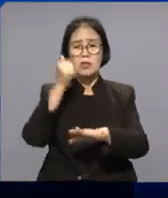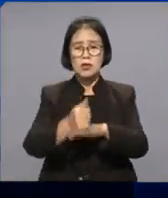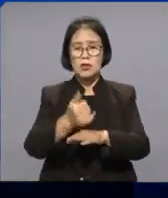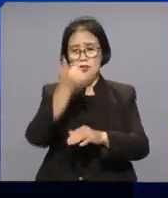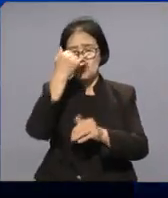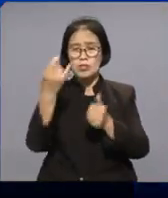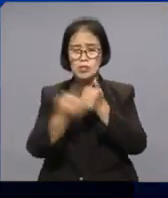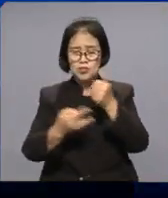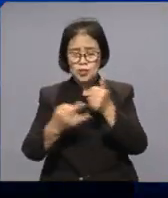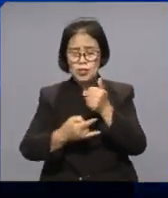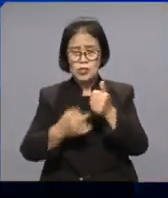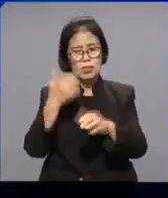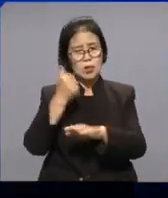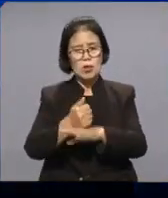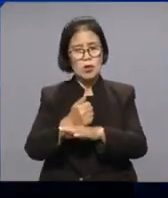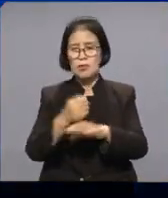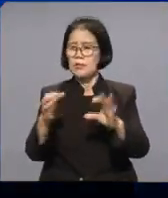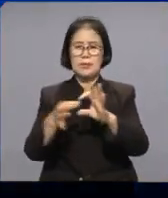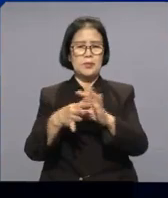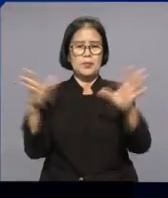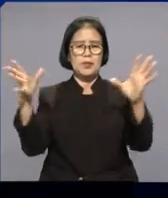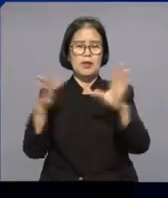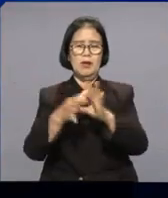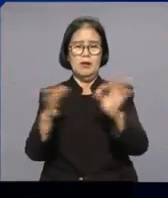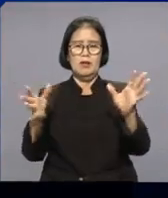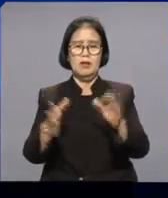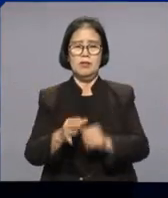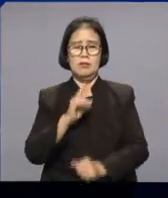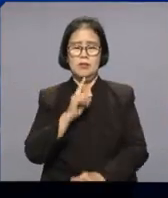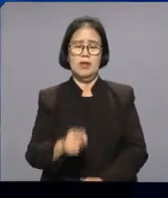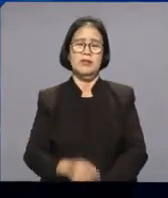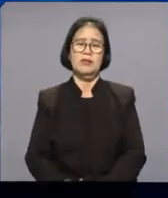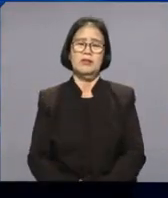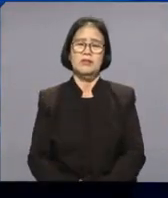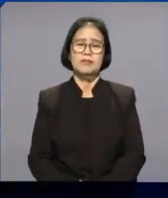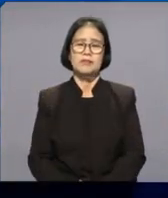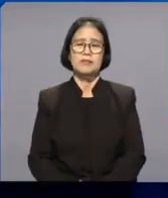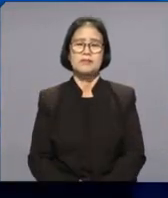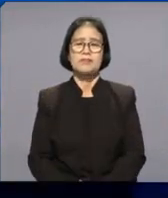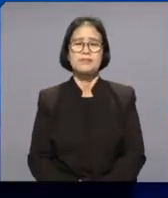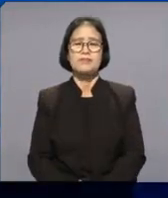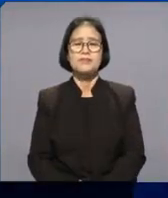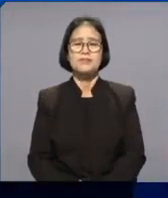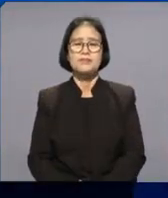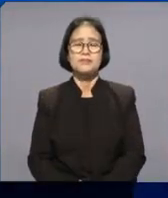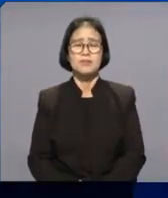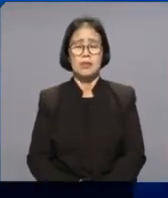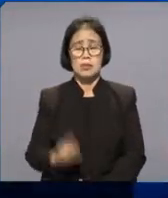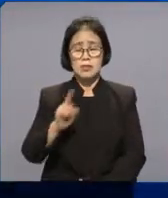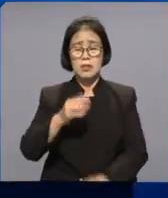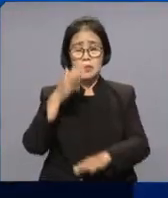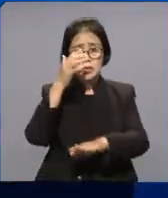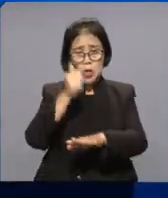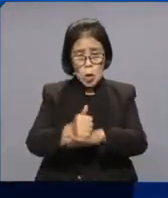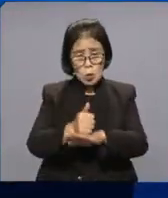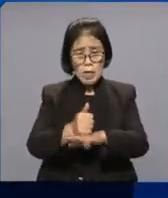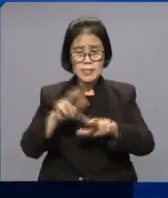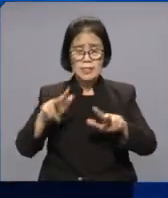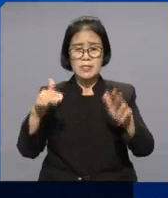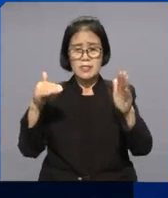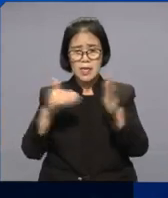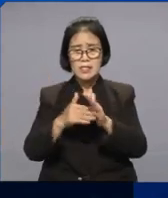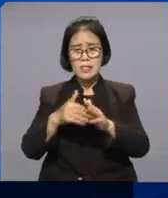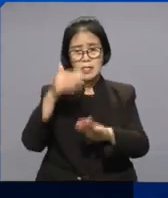윤리위 결과와는 아무런 영향을 주지 않는다. 별개다 이렇게 사전에 얘기를 하긴 했는데 어쨌든 결과만 지금까지 놓고